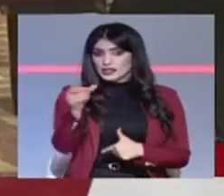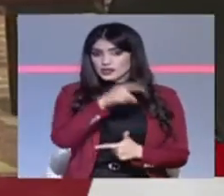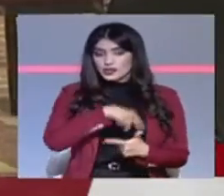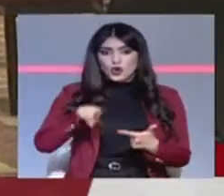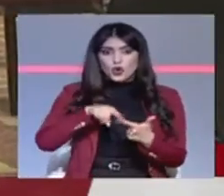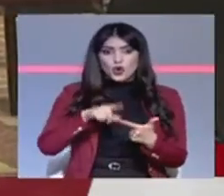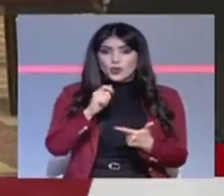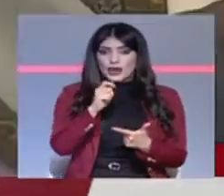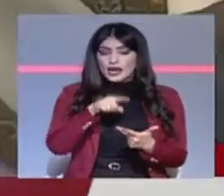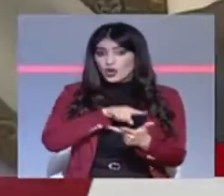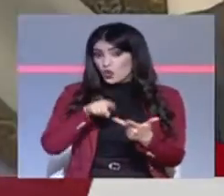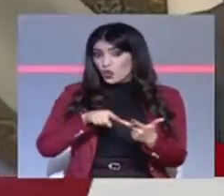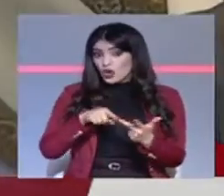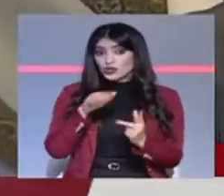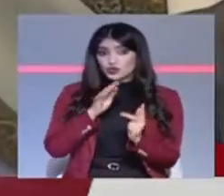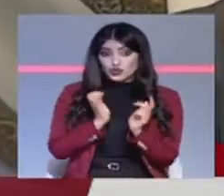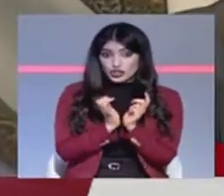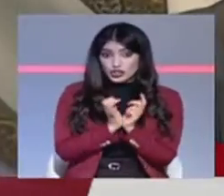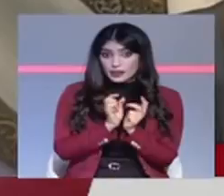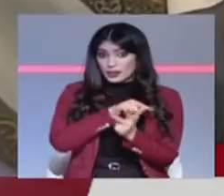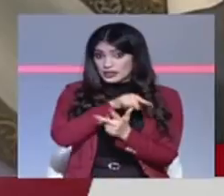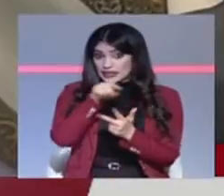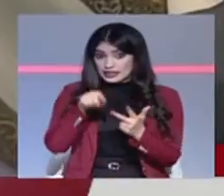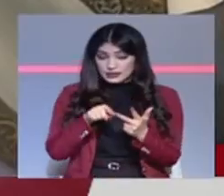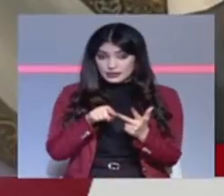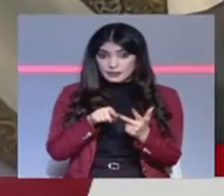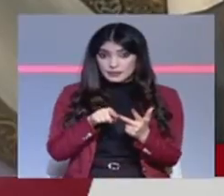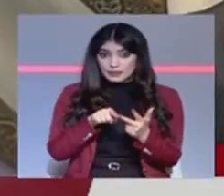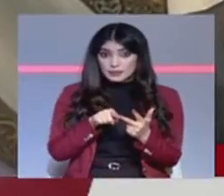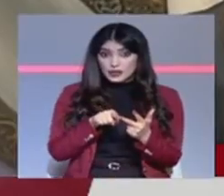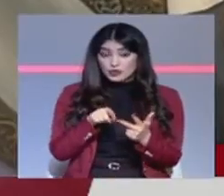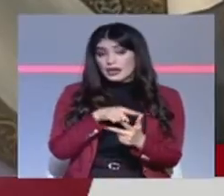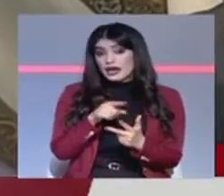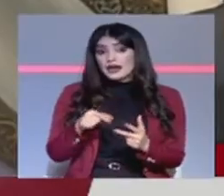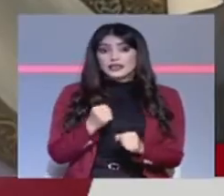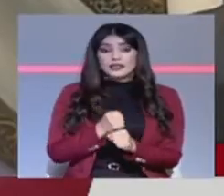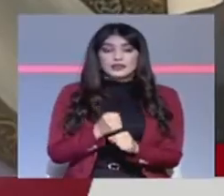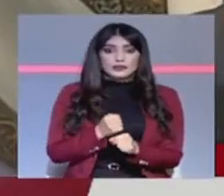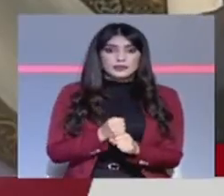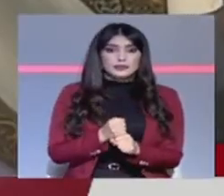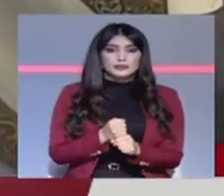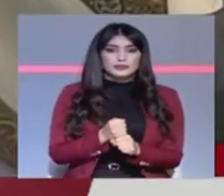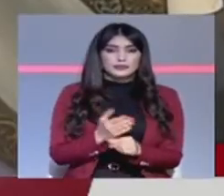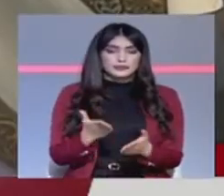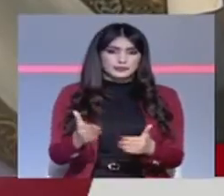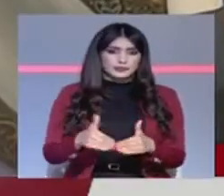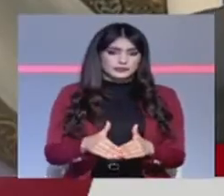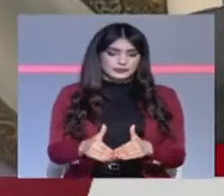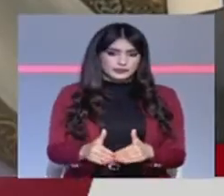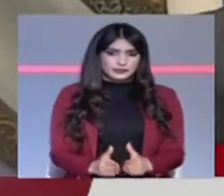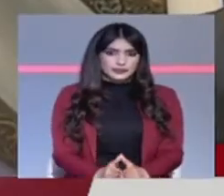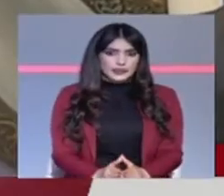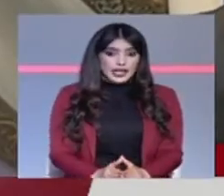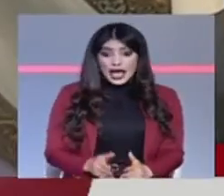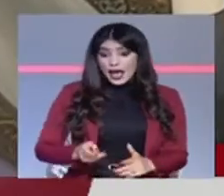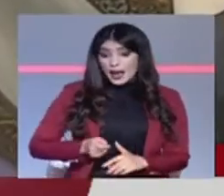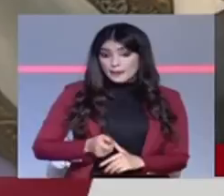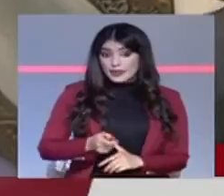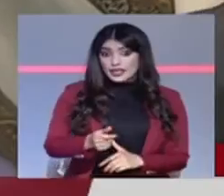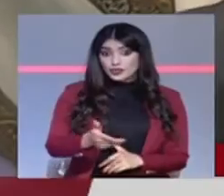والاجتماعيه عملوا ان تخرج في القريب